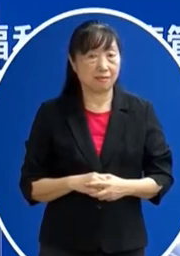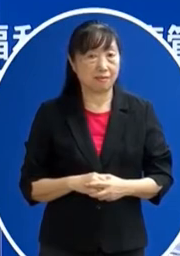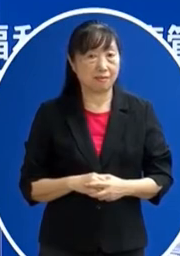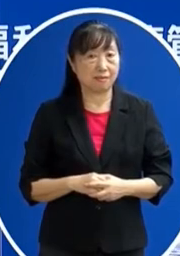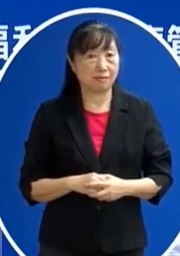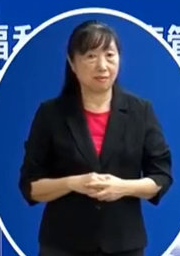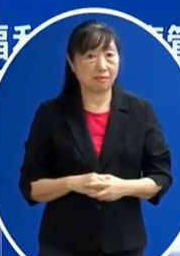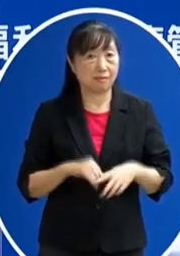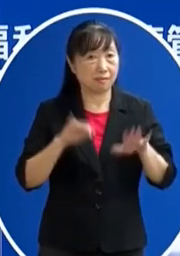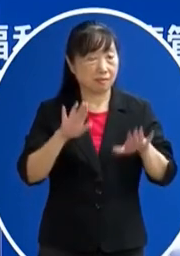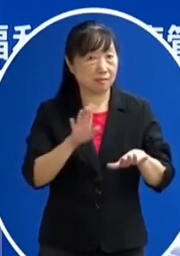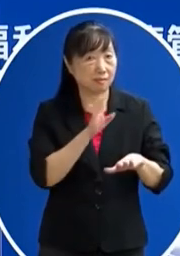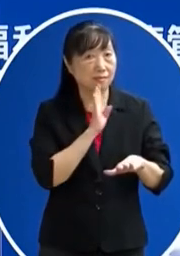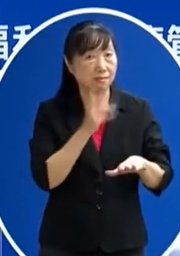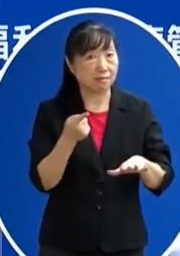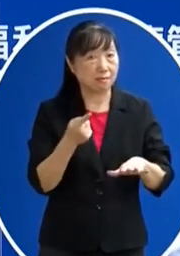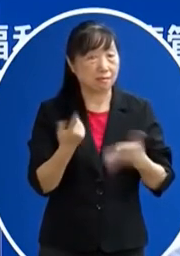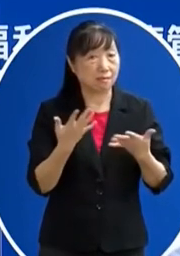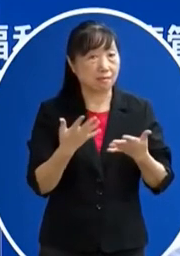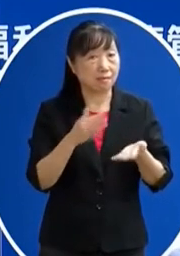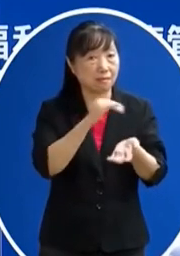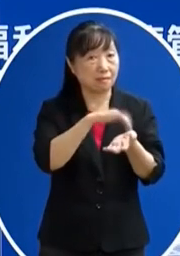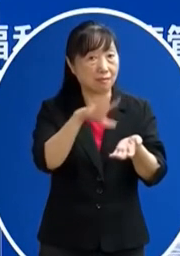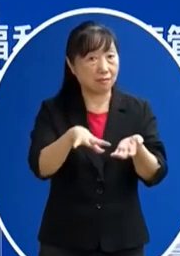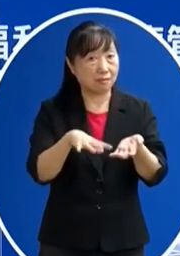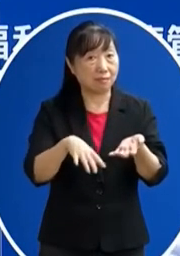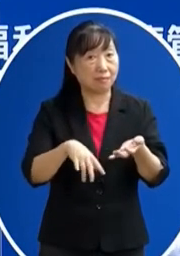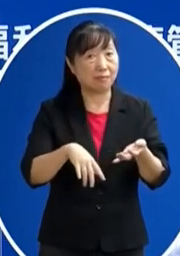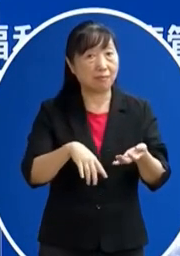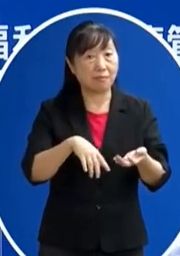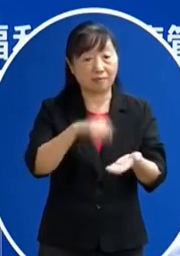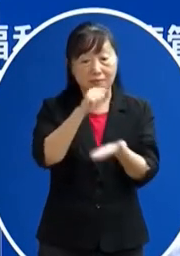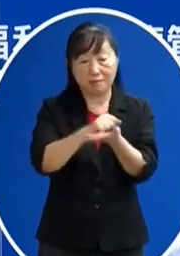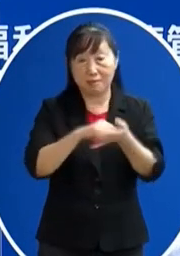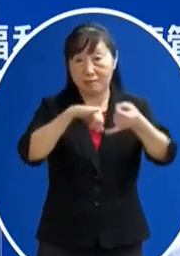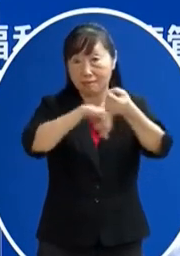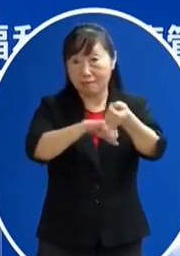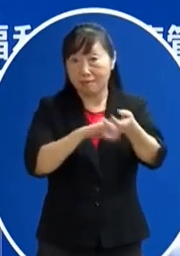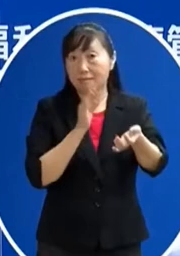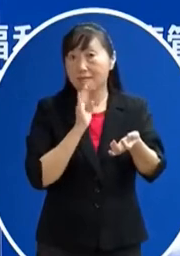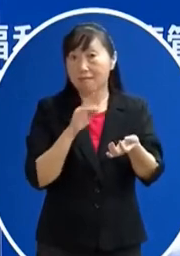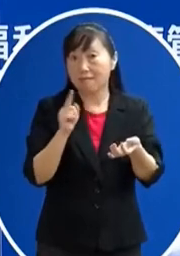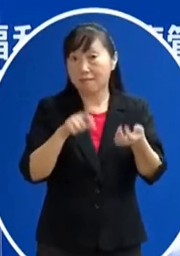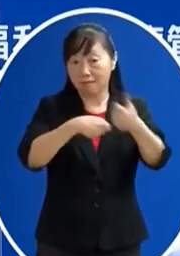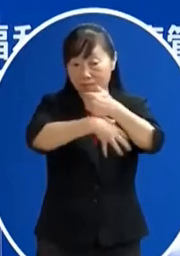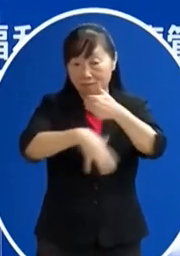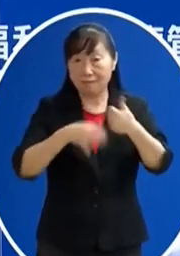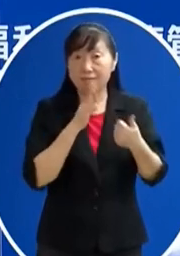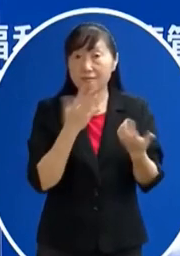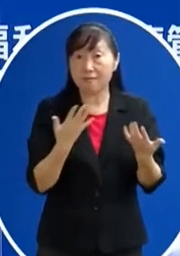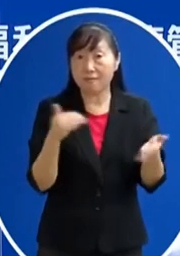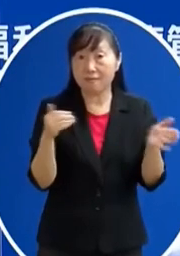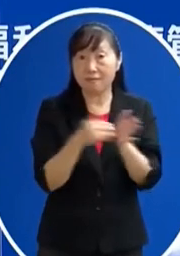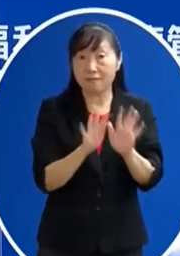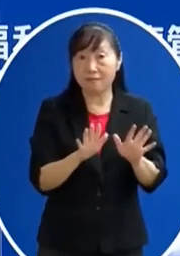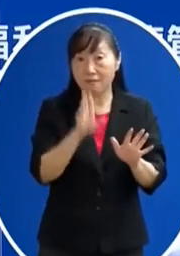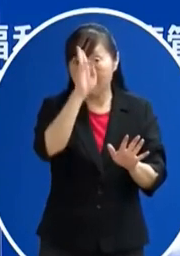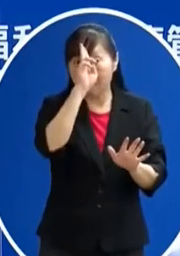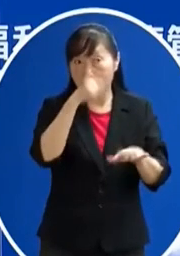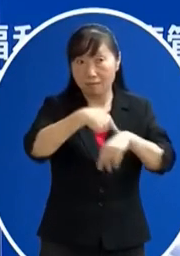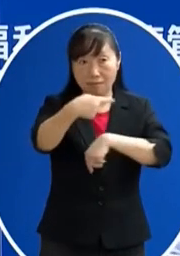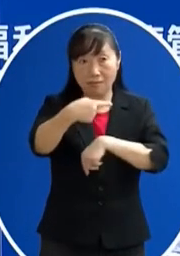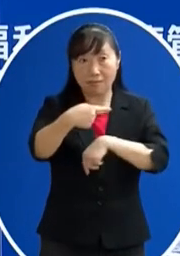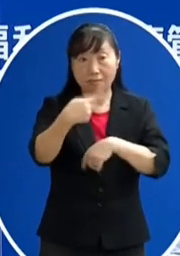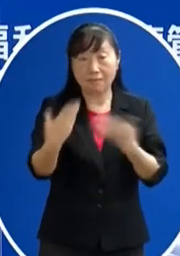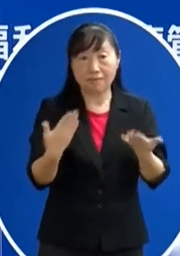那目前我们看到医院登记的平台里面，好，大概是完成了到今天中午